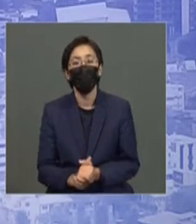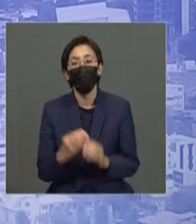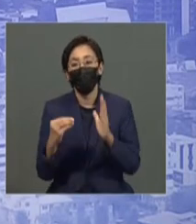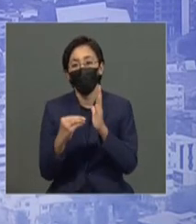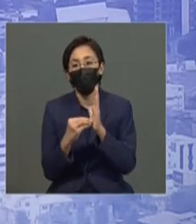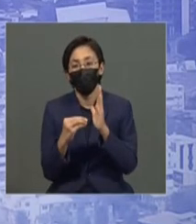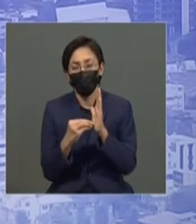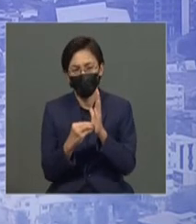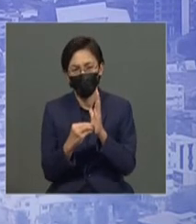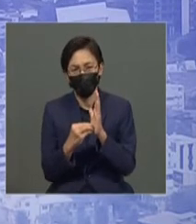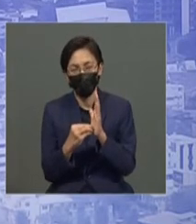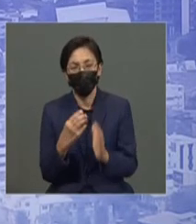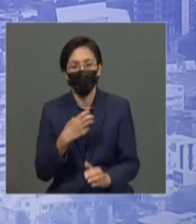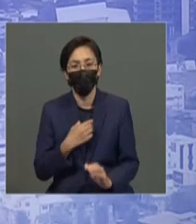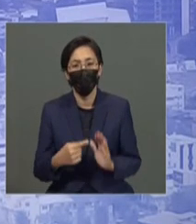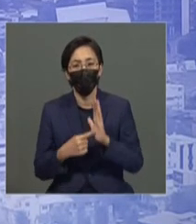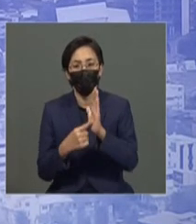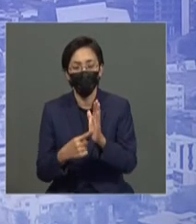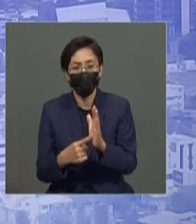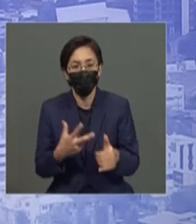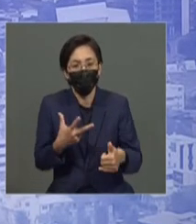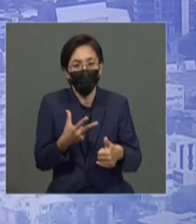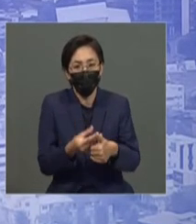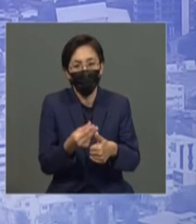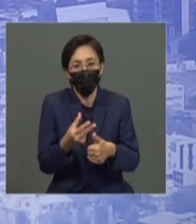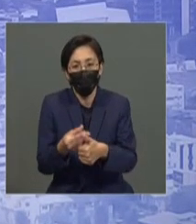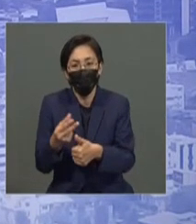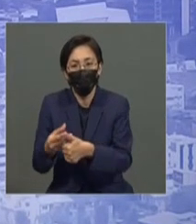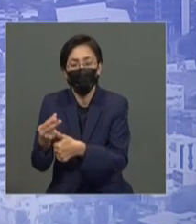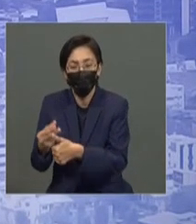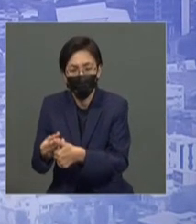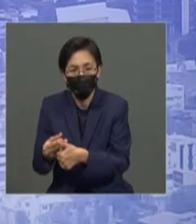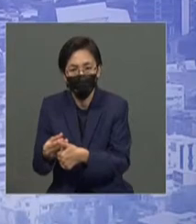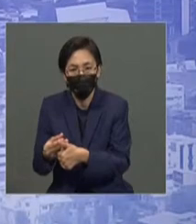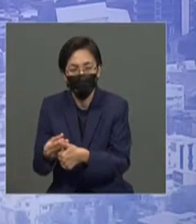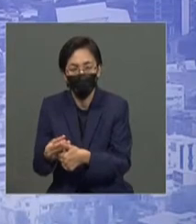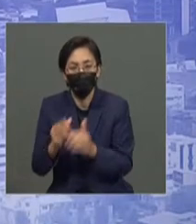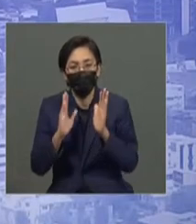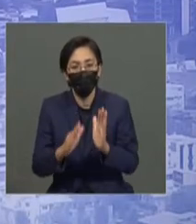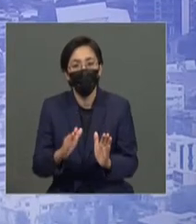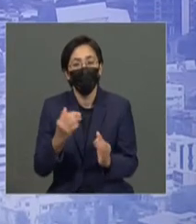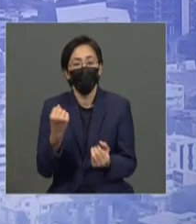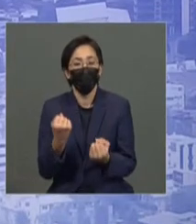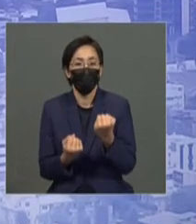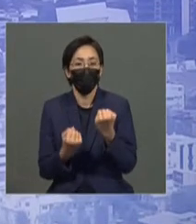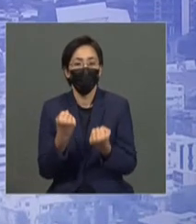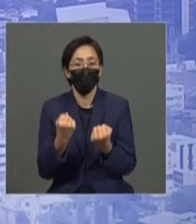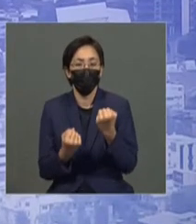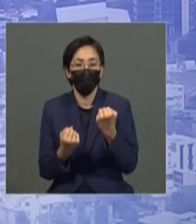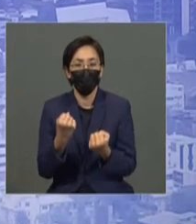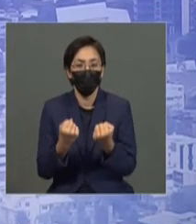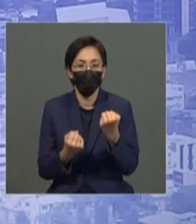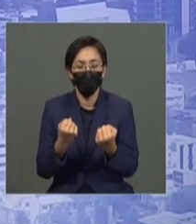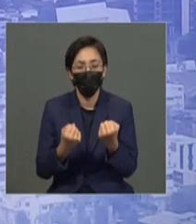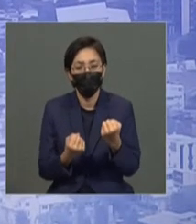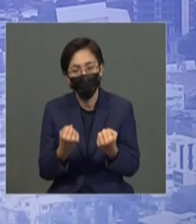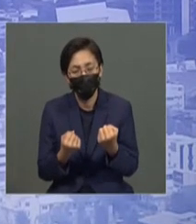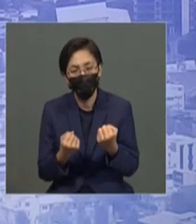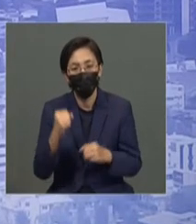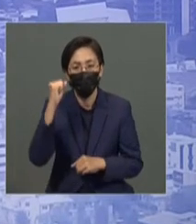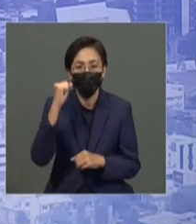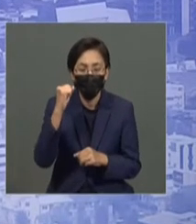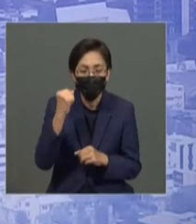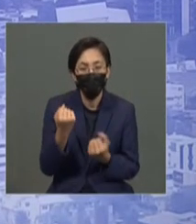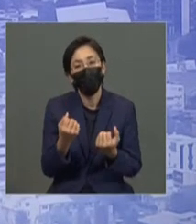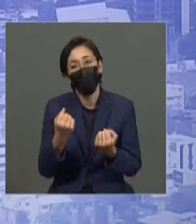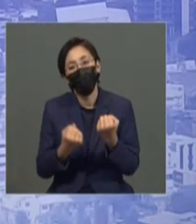ม.จะขอเสนอให้มีการฉีดวัคซีนในส่วนของผู้ขับขี่รถโดยสารสาธารณะบุคล